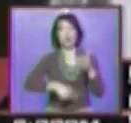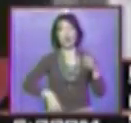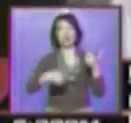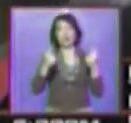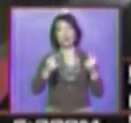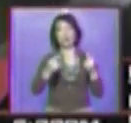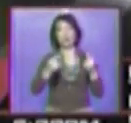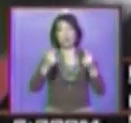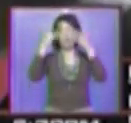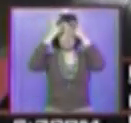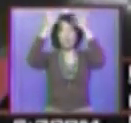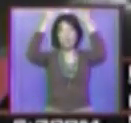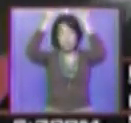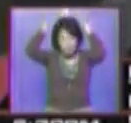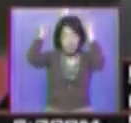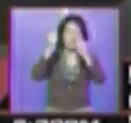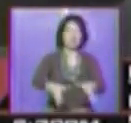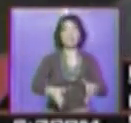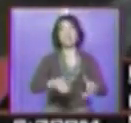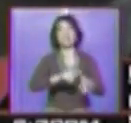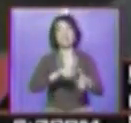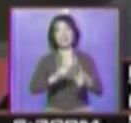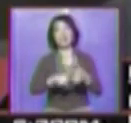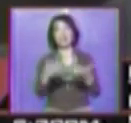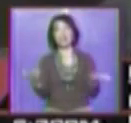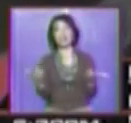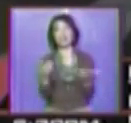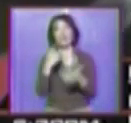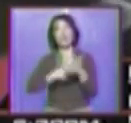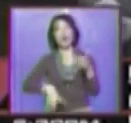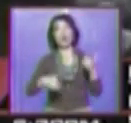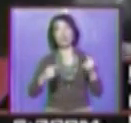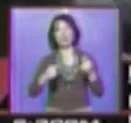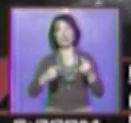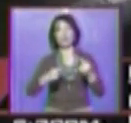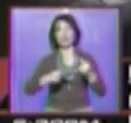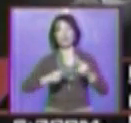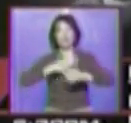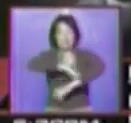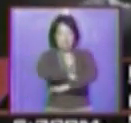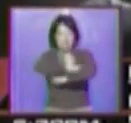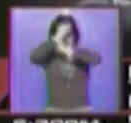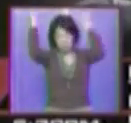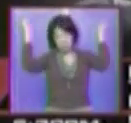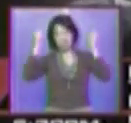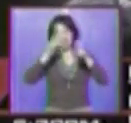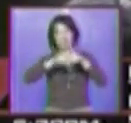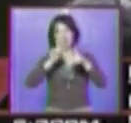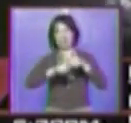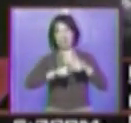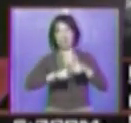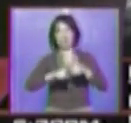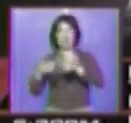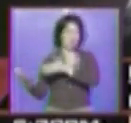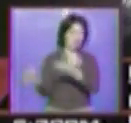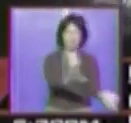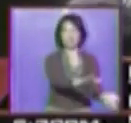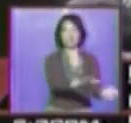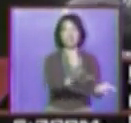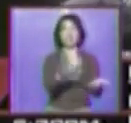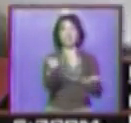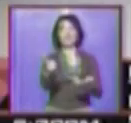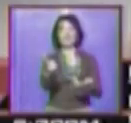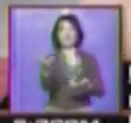helmet. Hindi pa siya nakontento, hinubad na niya ang kanyang t-shirt at saka inihambalang sa kalye ang kanyang